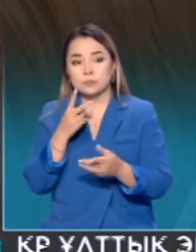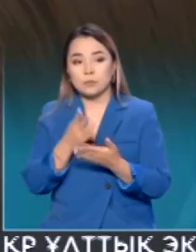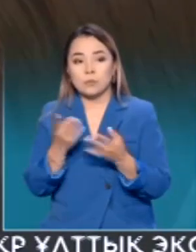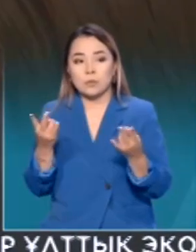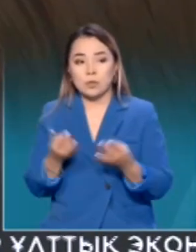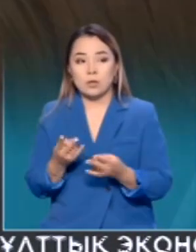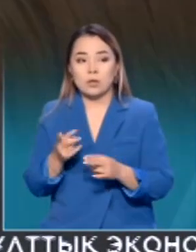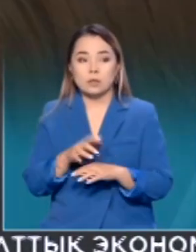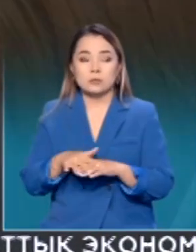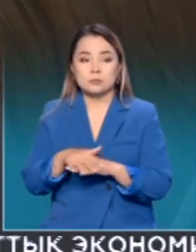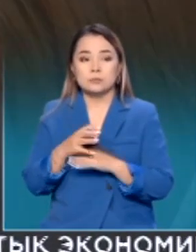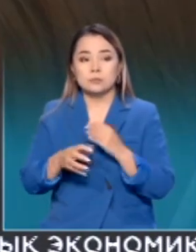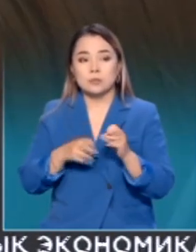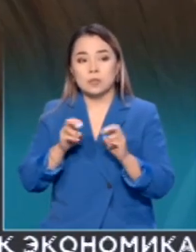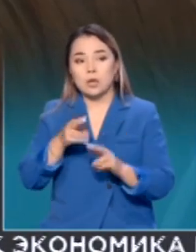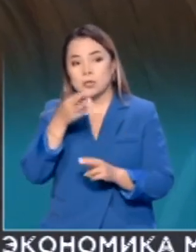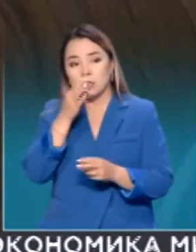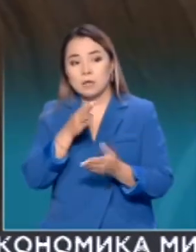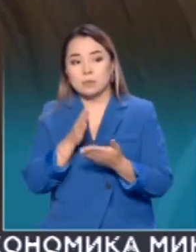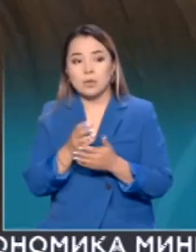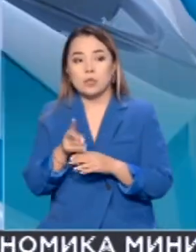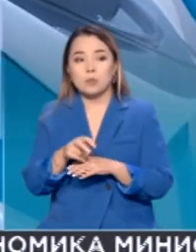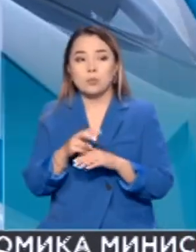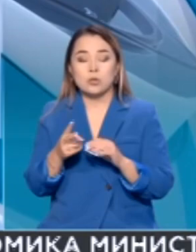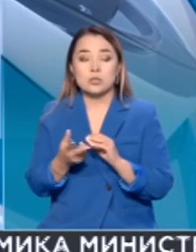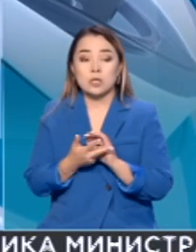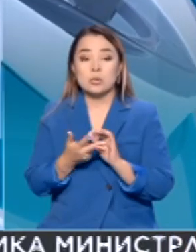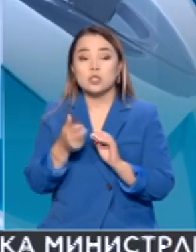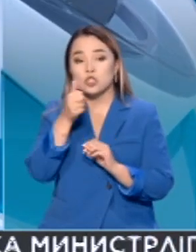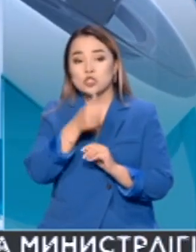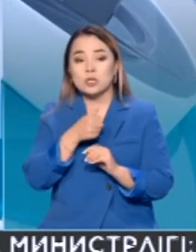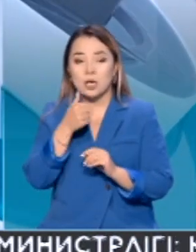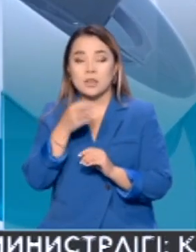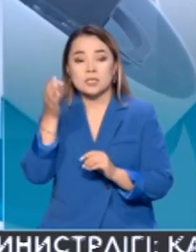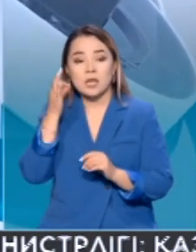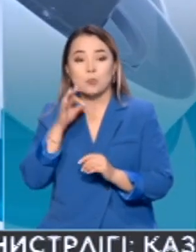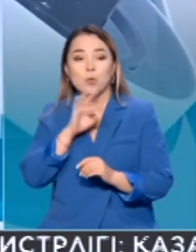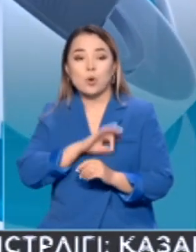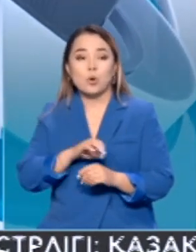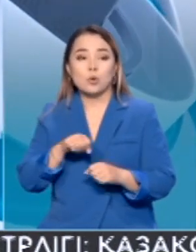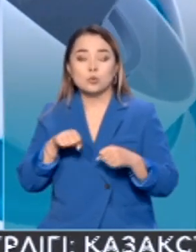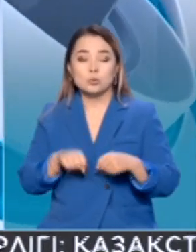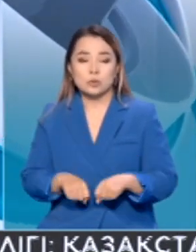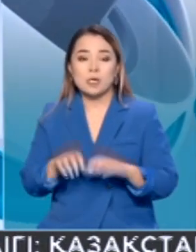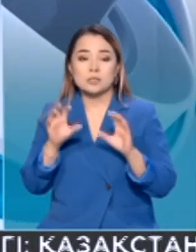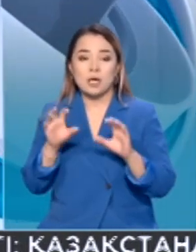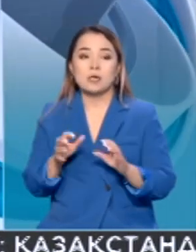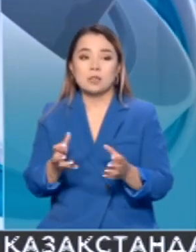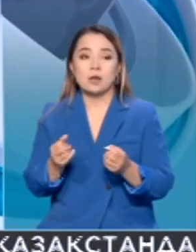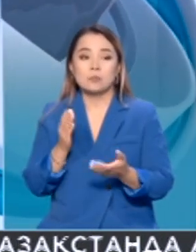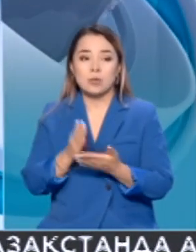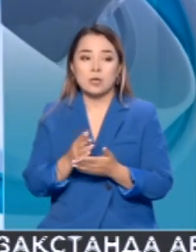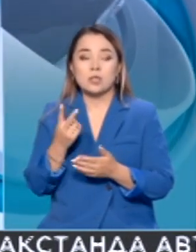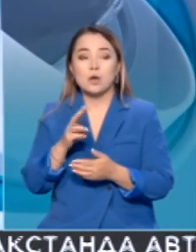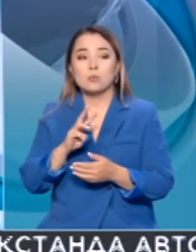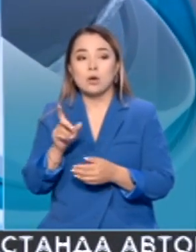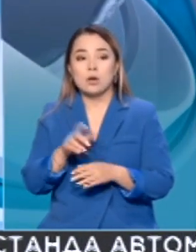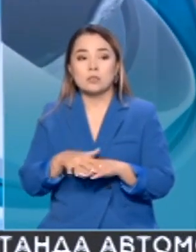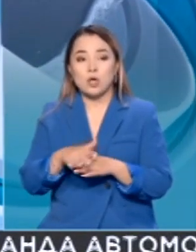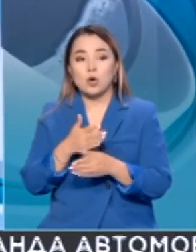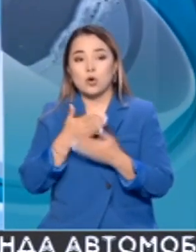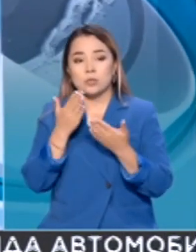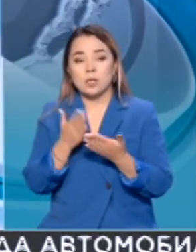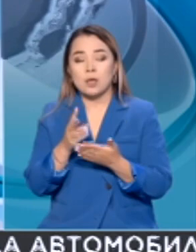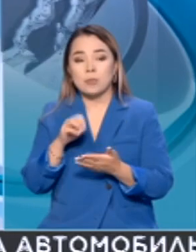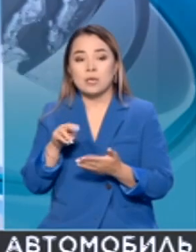Бұл халықаралық тәжірибе. 2018 жылы Германия желіні қолдану құқығы туралы заңды қабылдады. 2 миллионнан астам оқырманы